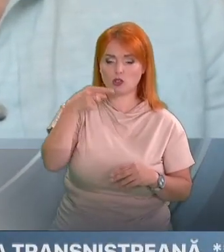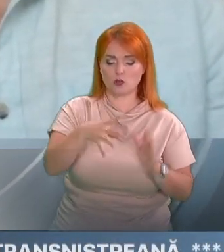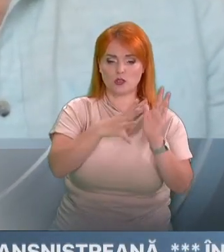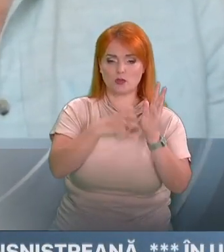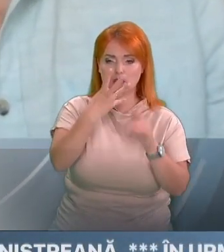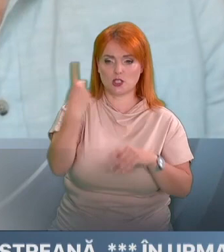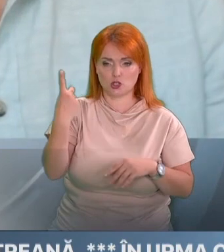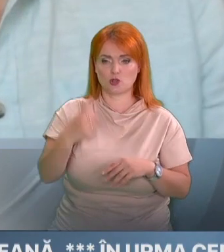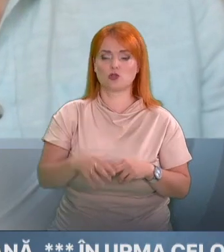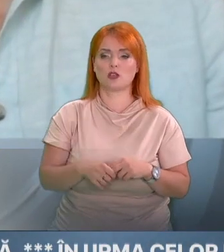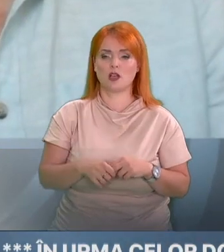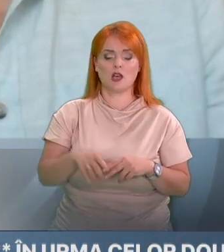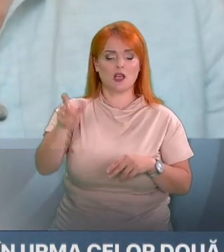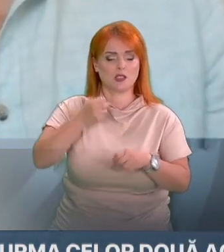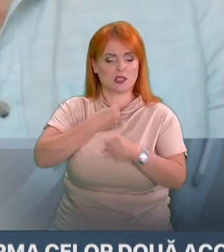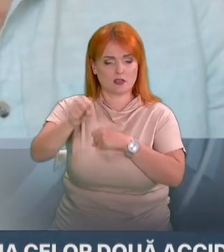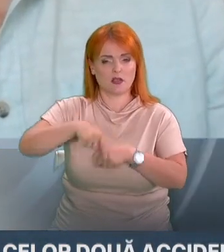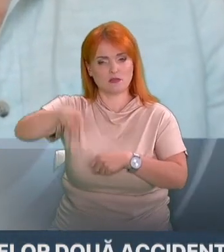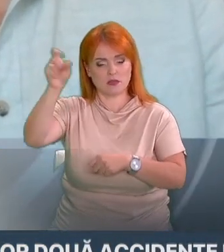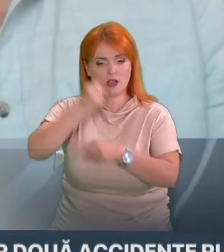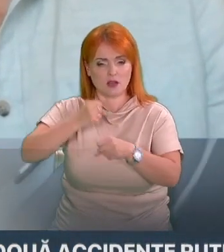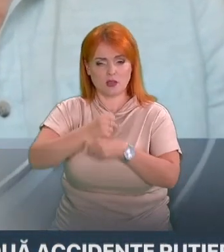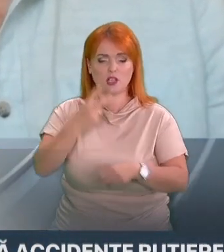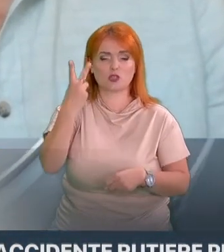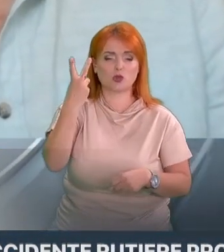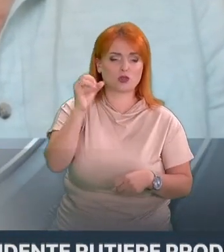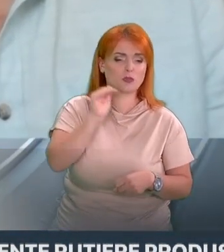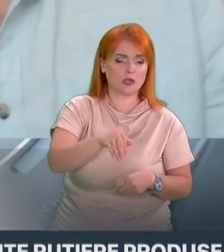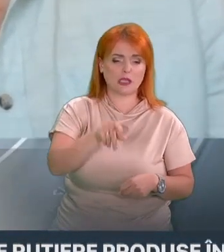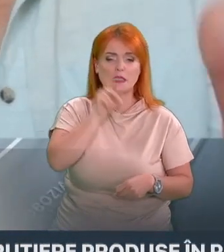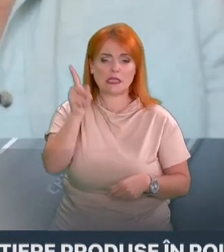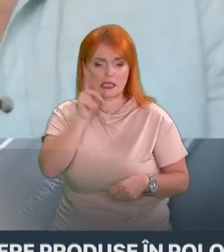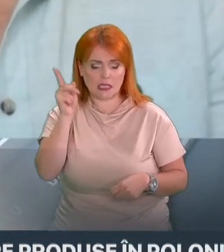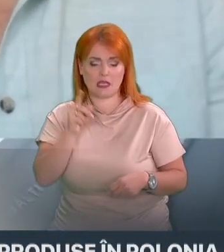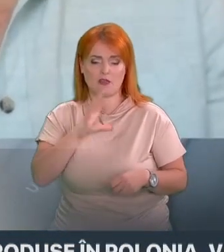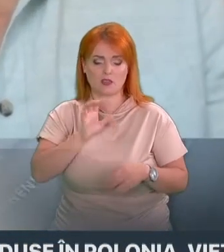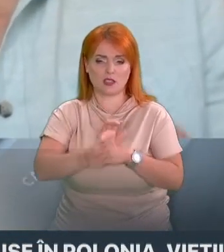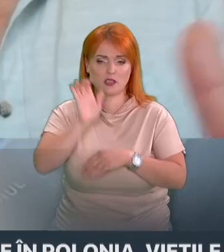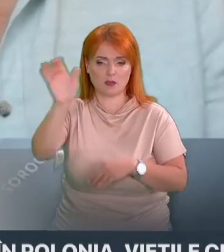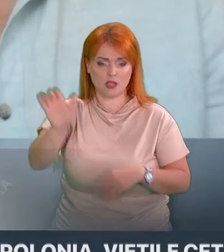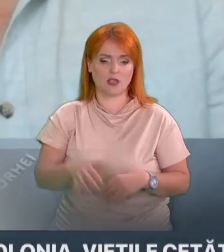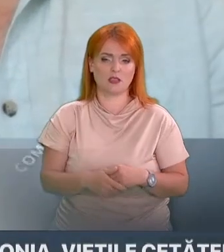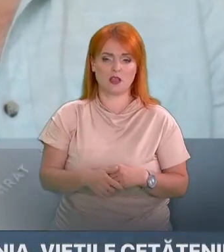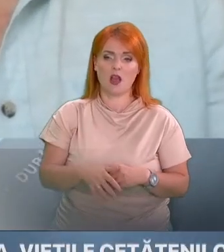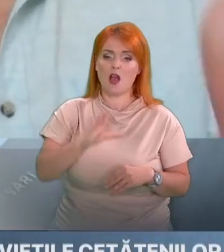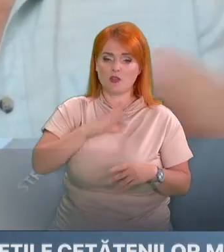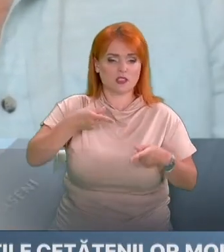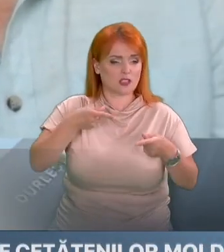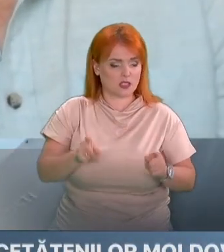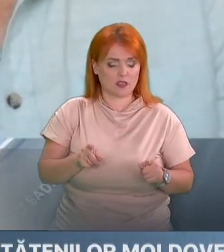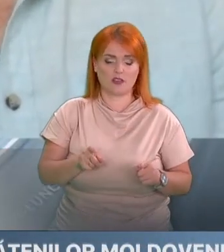fost mobilizări la munci forțate, circa 100.000 de tineri și tinere din acest spațiu. Am avut parte de această recroire pe